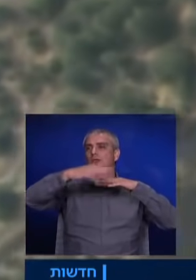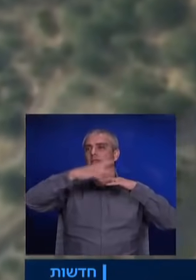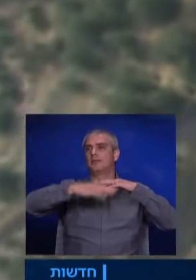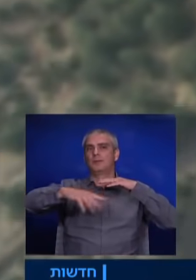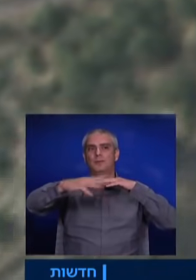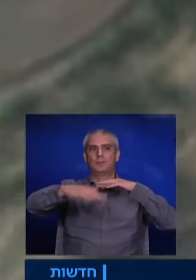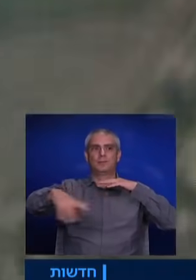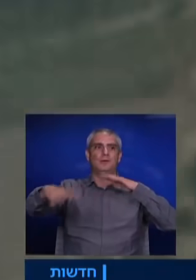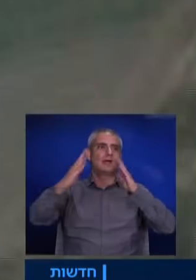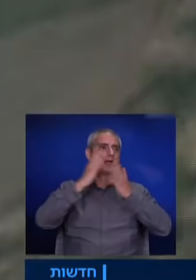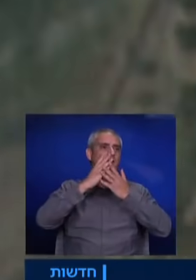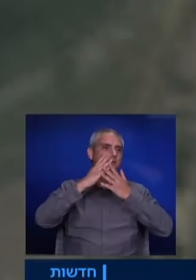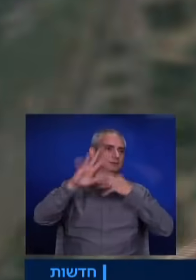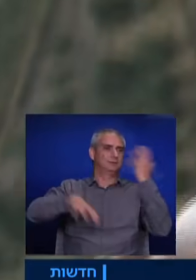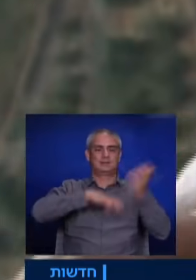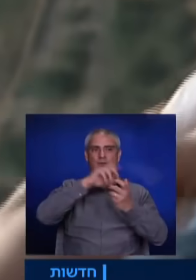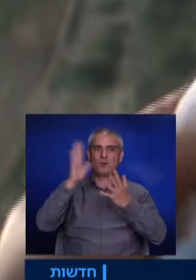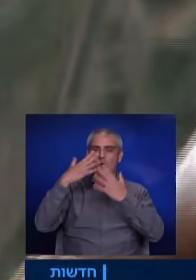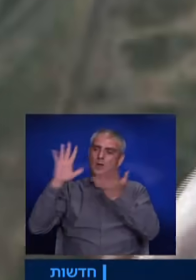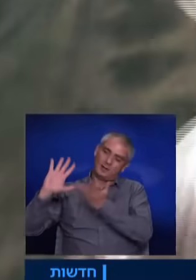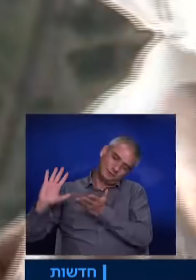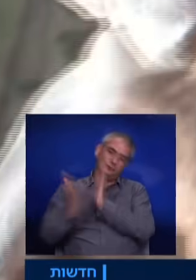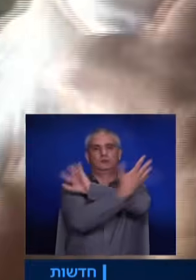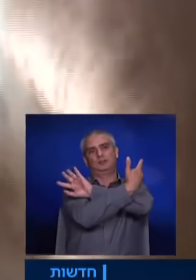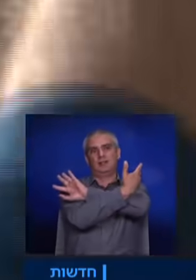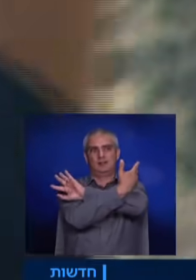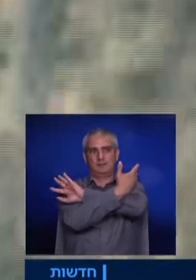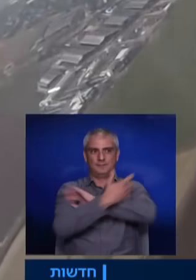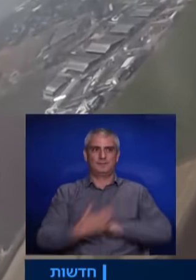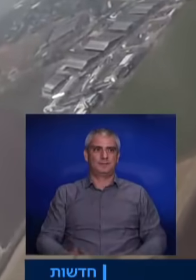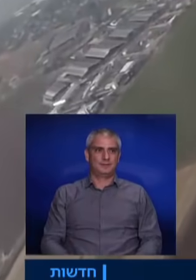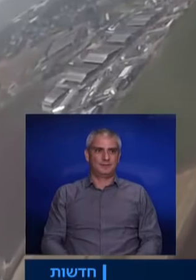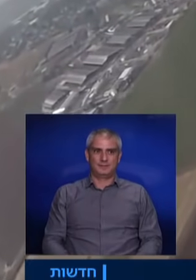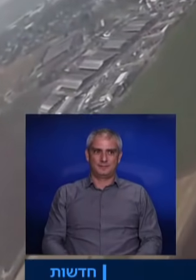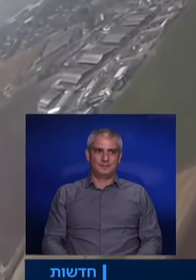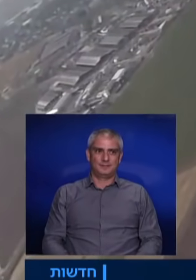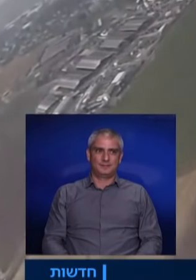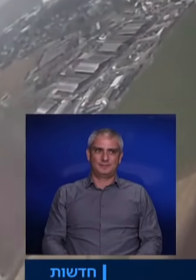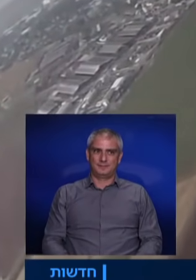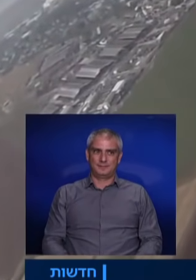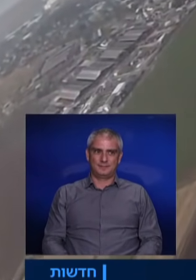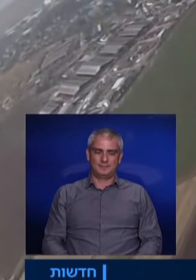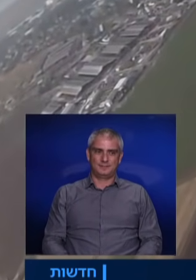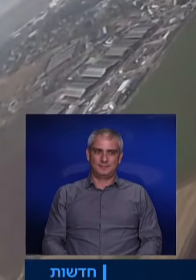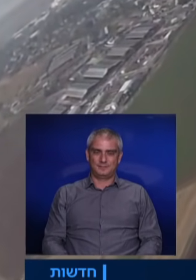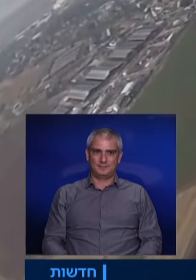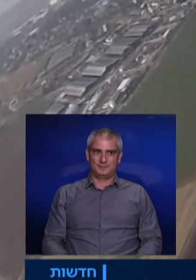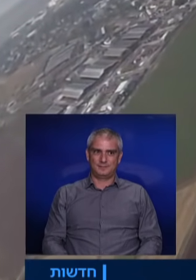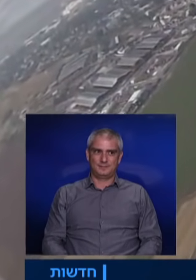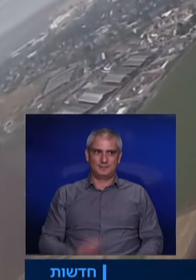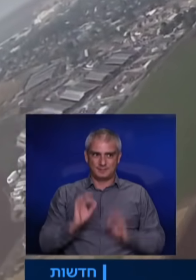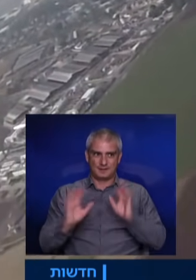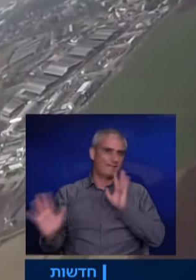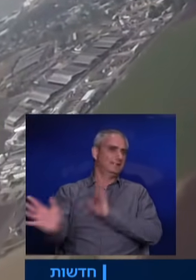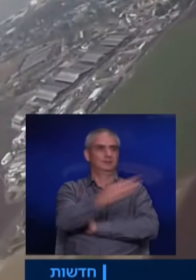השדות, עד שהעניינים הסתבכו קצת, שהרוח שינתה כיוון. אבא! לא, זה בסדר, זה אף